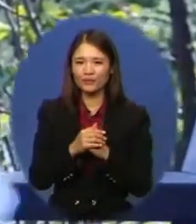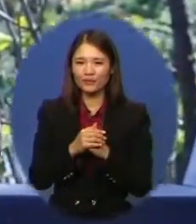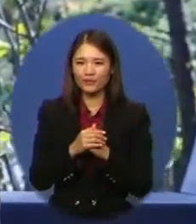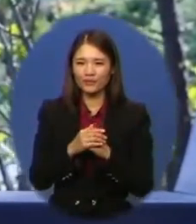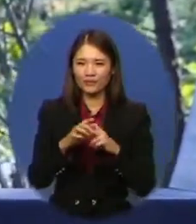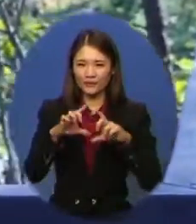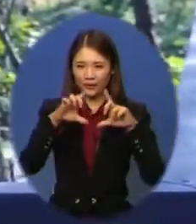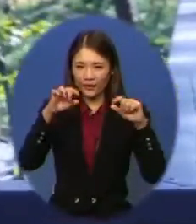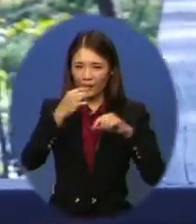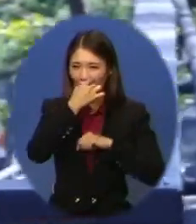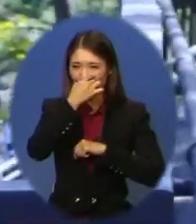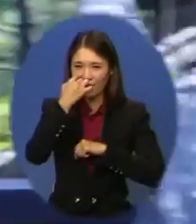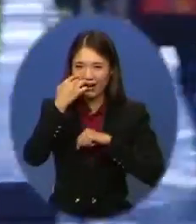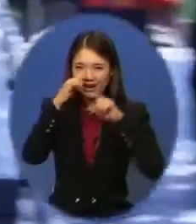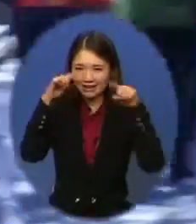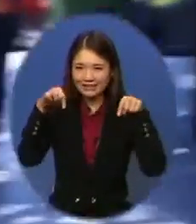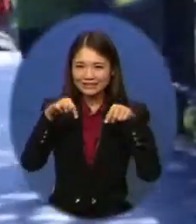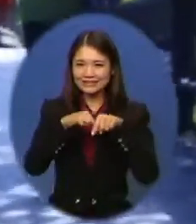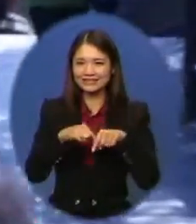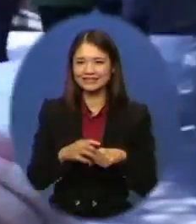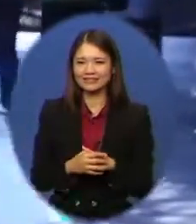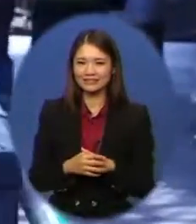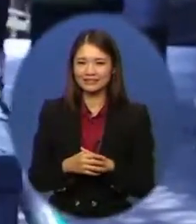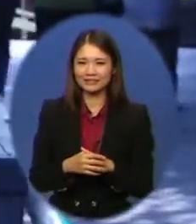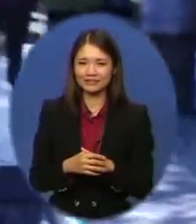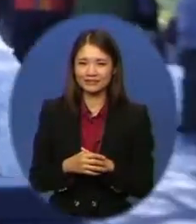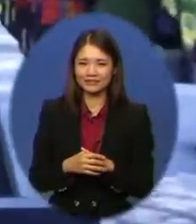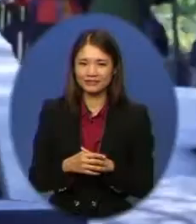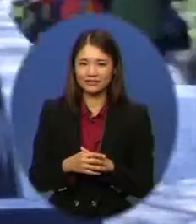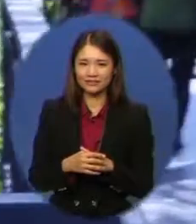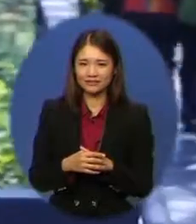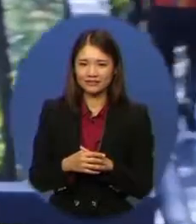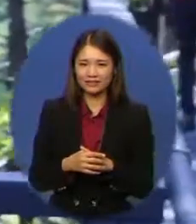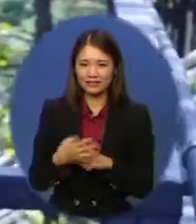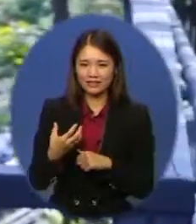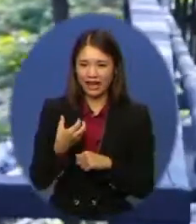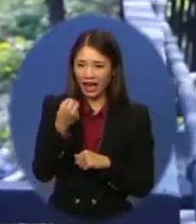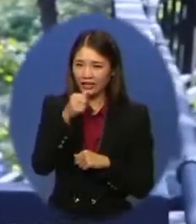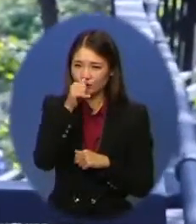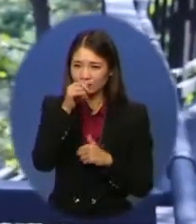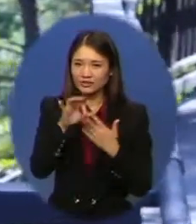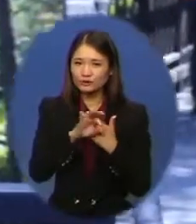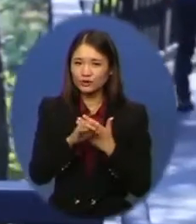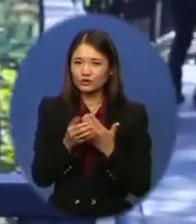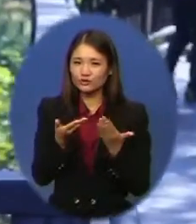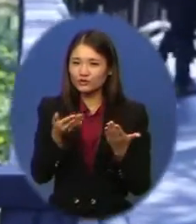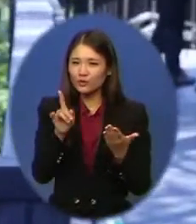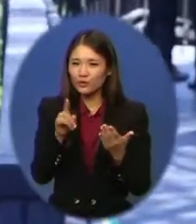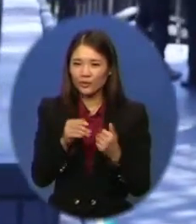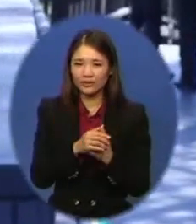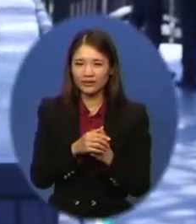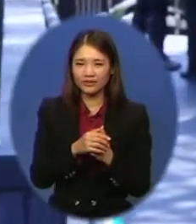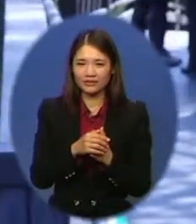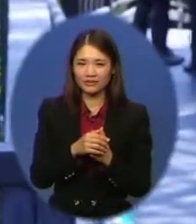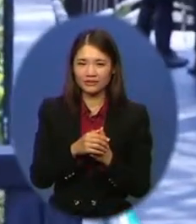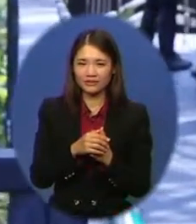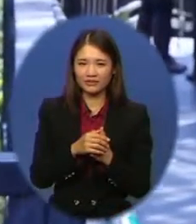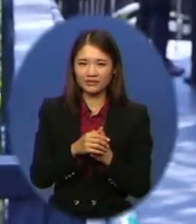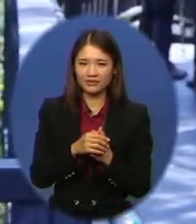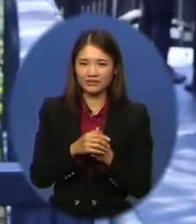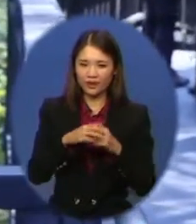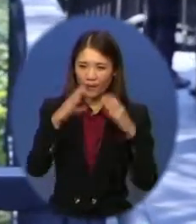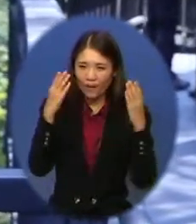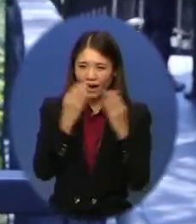완주 확인증. 완주 확인증. 완주 확인증 가지고 있으면 뭐 어떻게 되는 거예요? 식사요. 일단